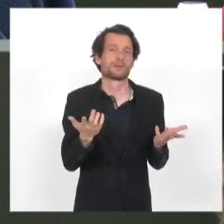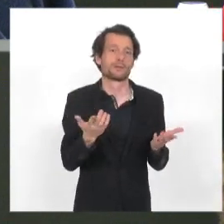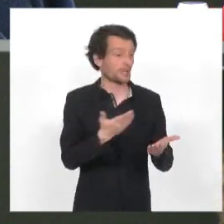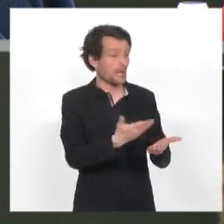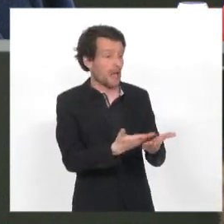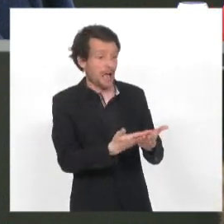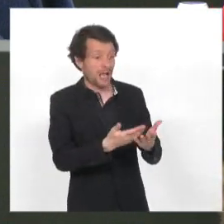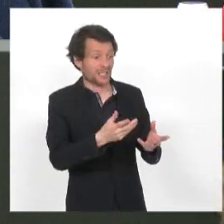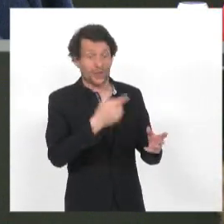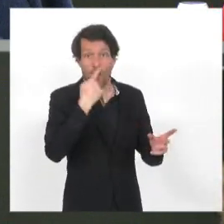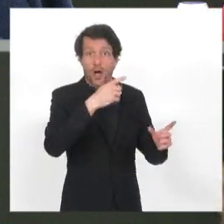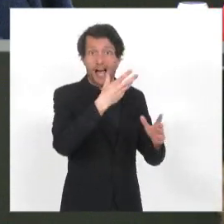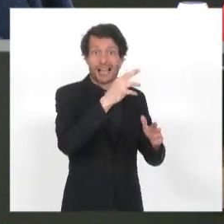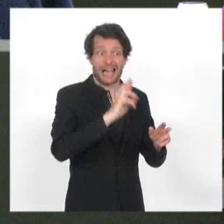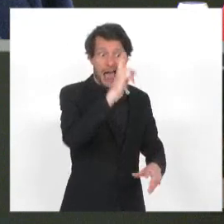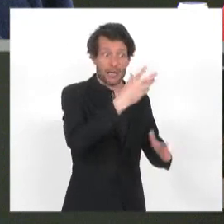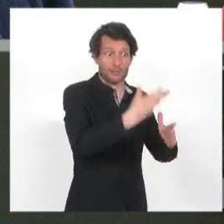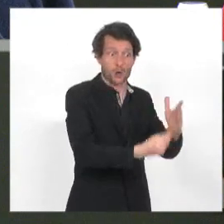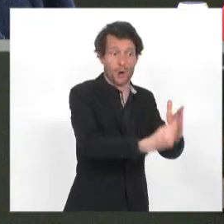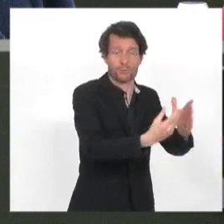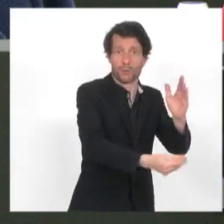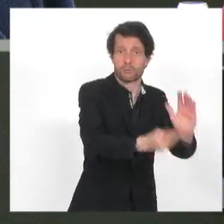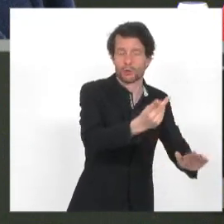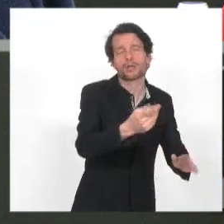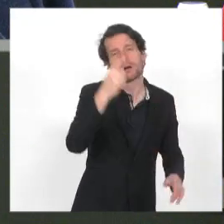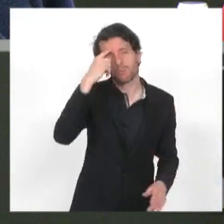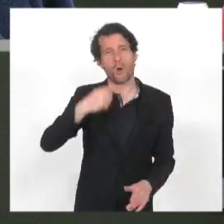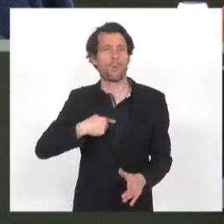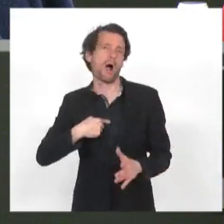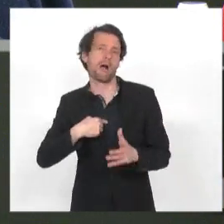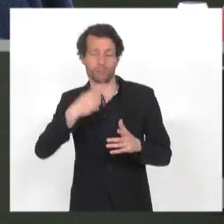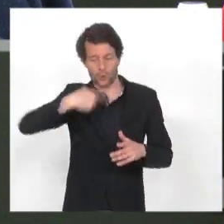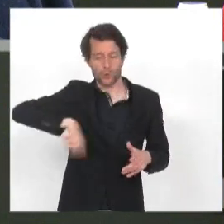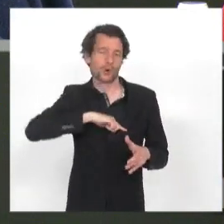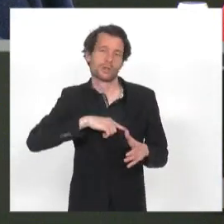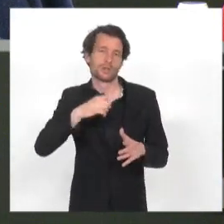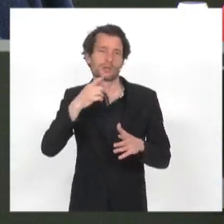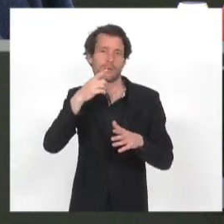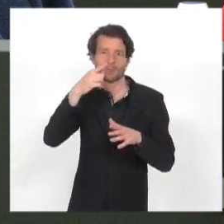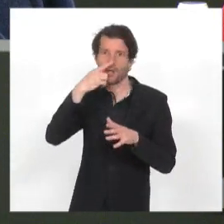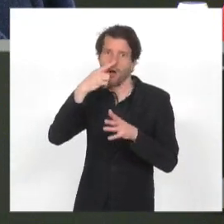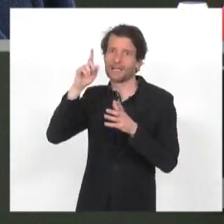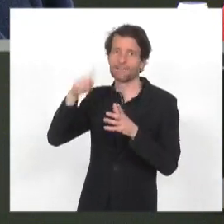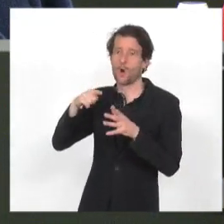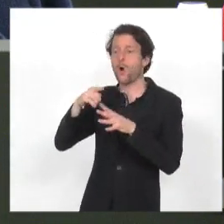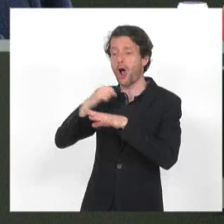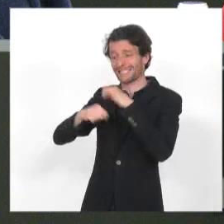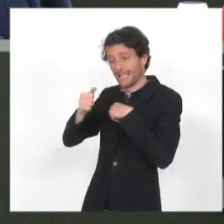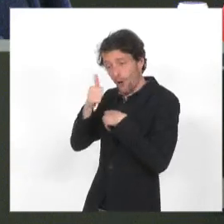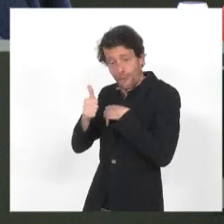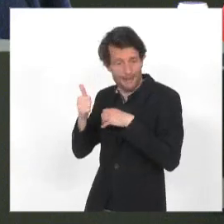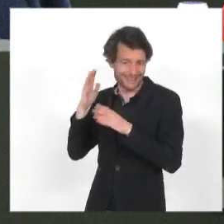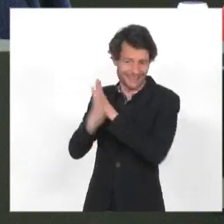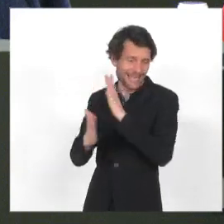étant menacée, seule, selon nous, une exploitation directe par l'autorité organisatrice est à même de répondre durablement à l'ensemble des enjeux qui lui sont